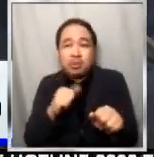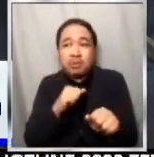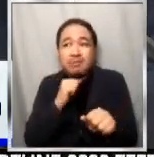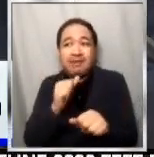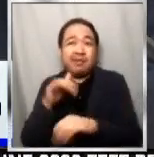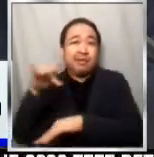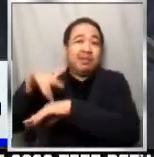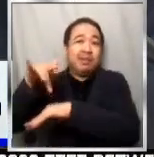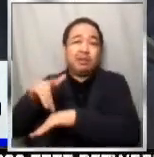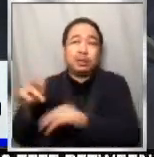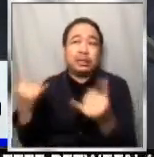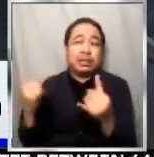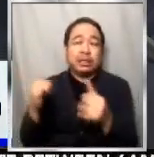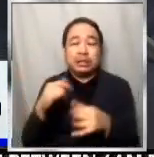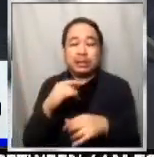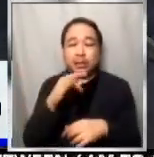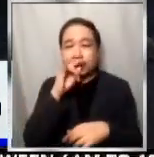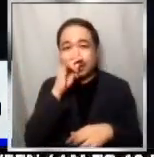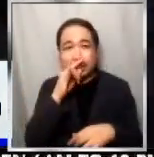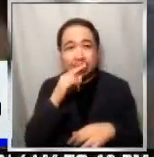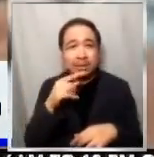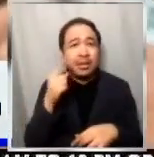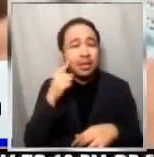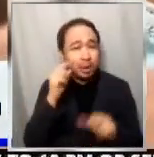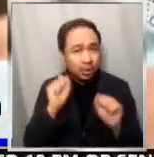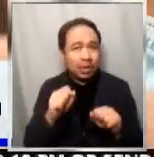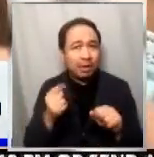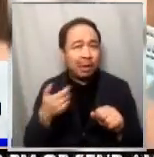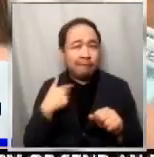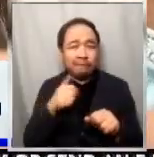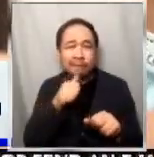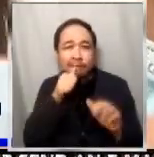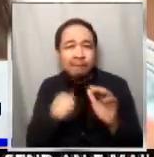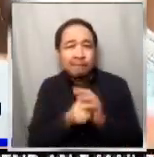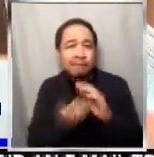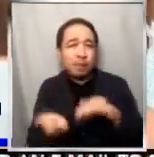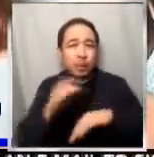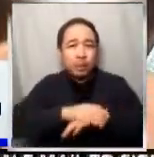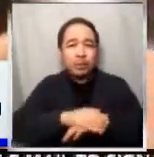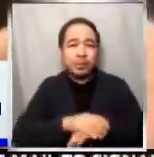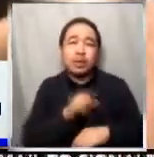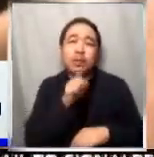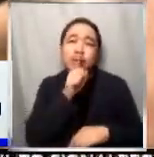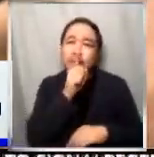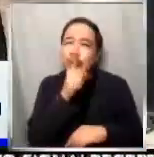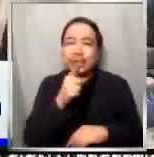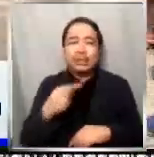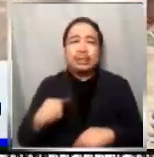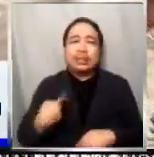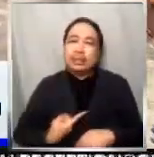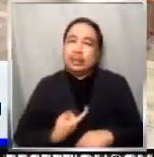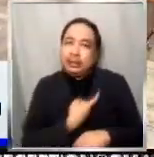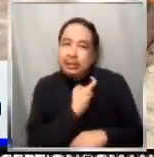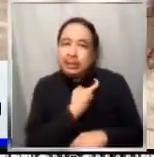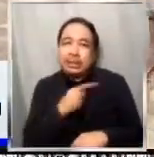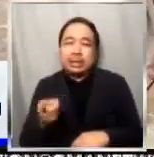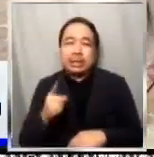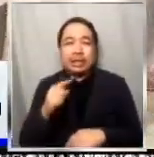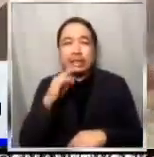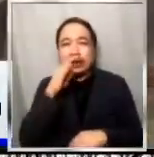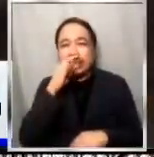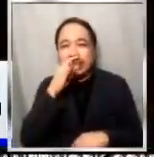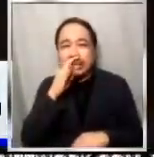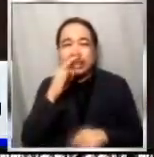Meron actually, pwede mo naman lagyan din ang cover yan. Sadyang napakasakit para sa mga naiwan ni Jake na lilisan siya sa kasarapan ng kanyang